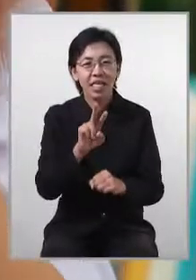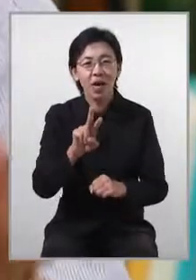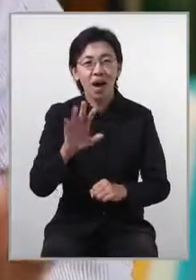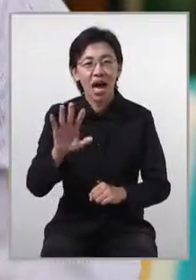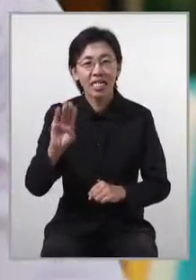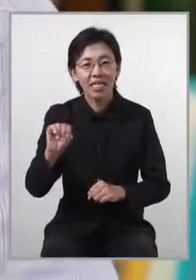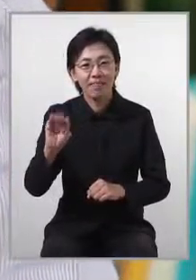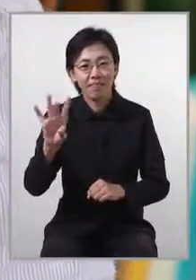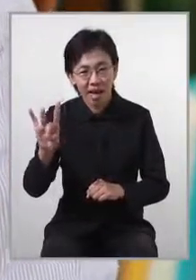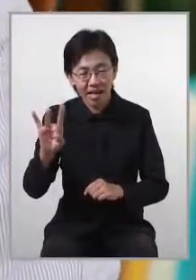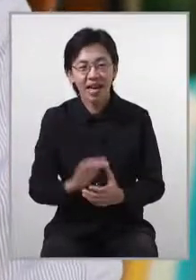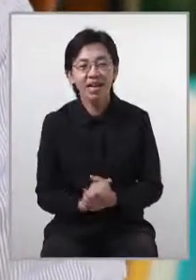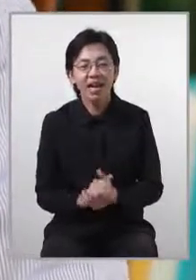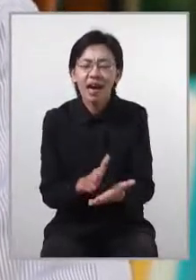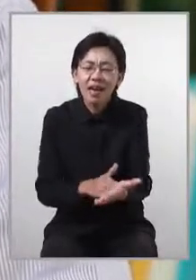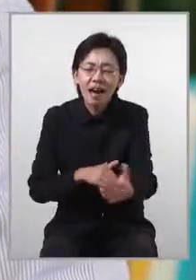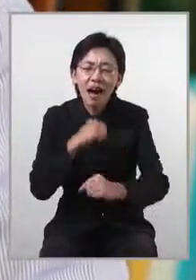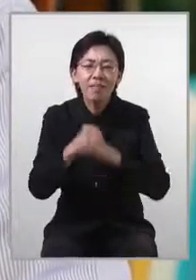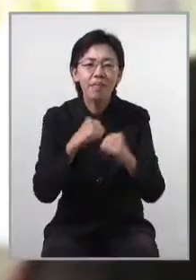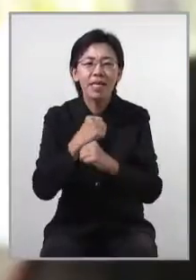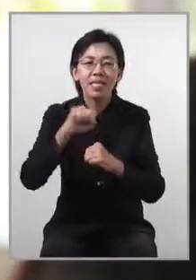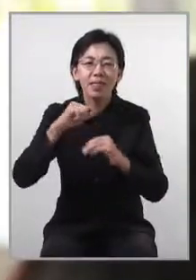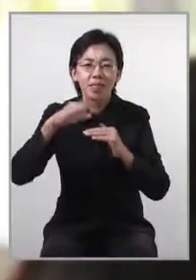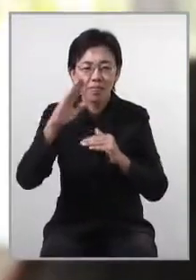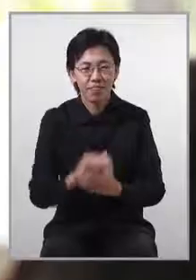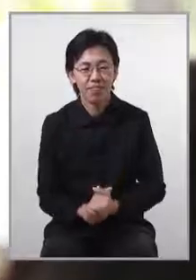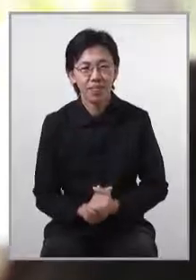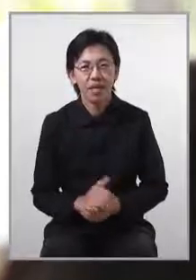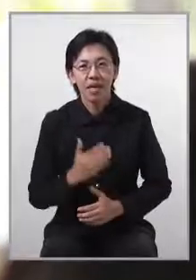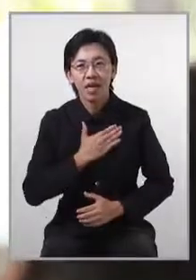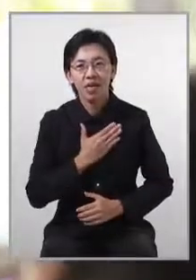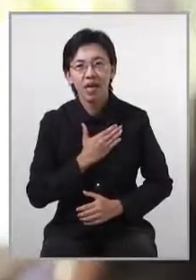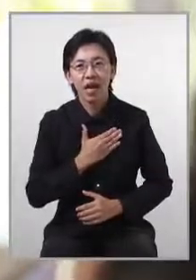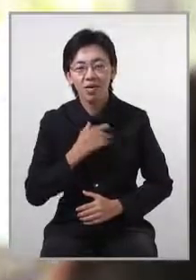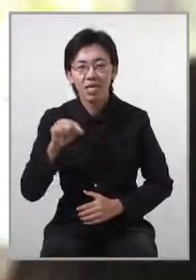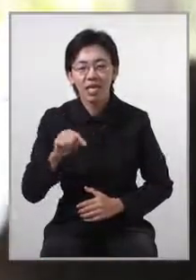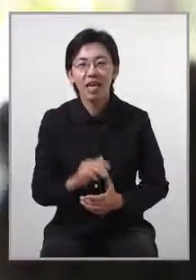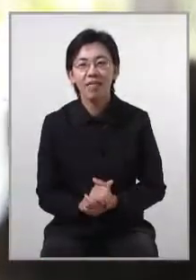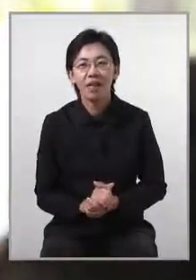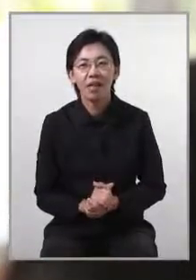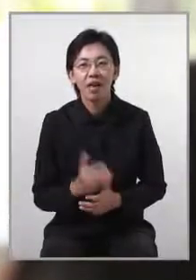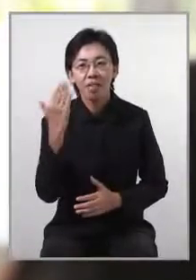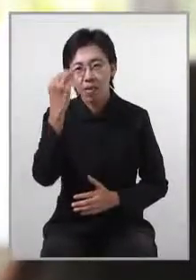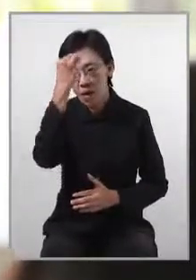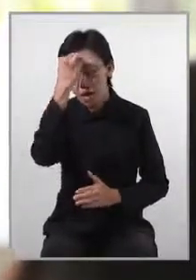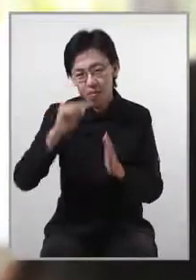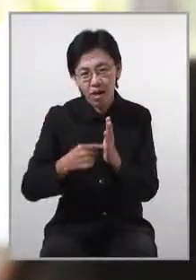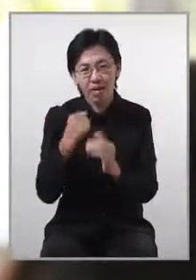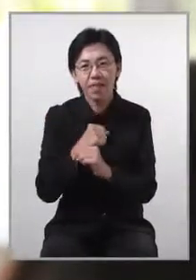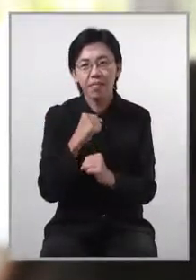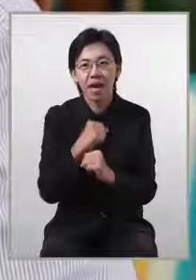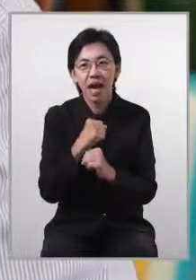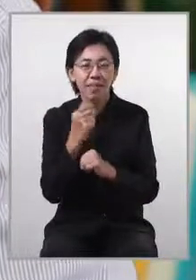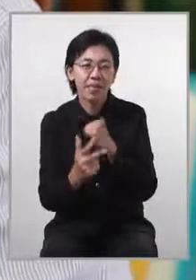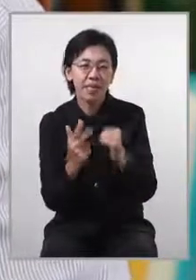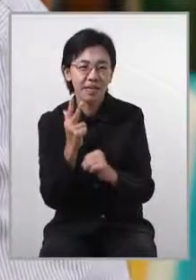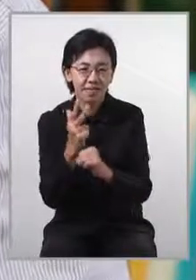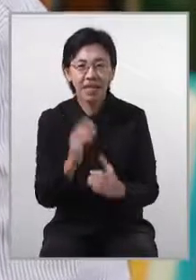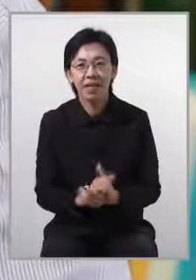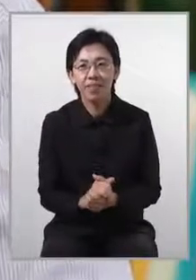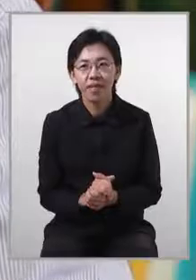ก็ย้อนไปประมาณ10กว่าปี 10กว่าปีเราไม่มีตรงนี้ครับตอนนั้นญี่ปุ่นเขาเริ่มงานให้เราก่อน3ปี ต